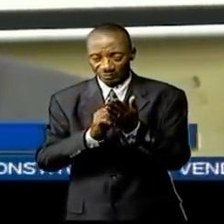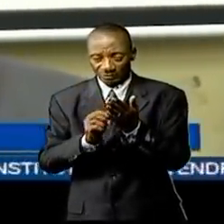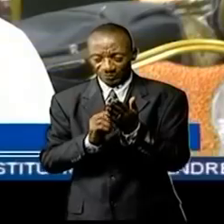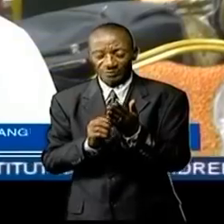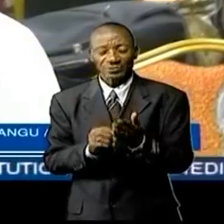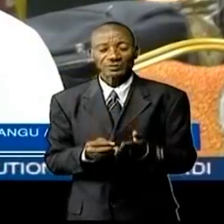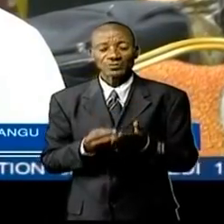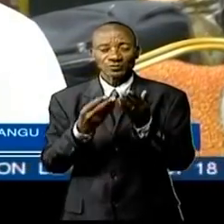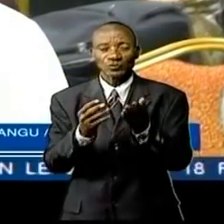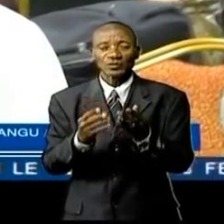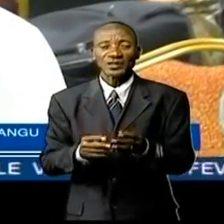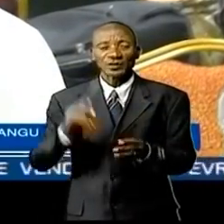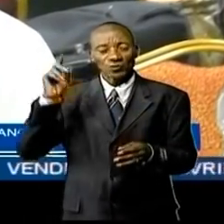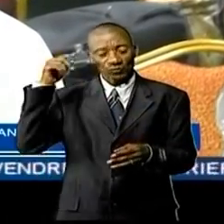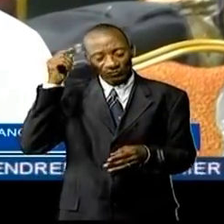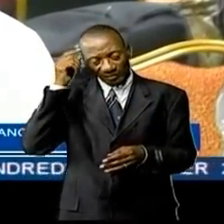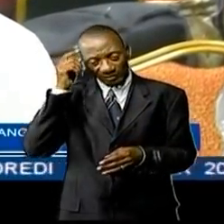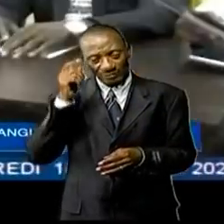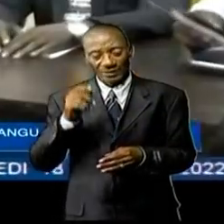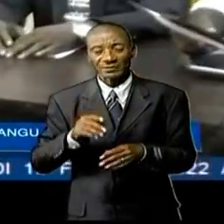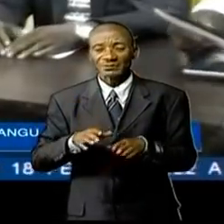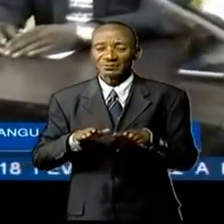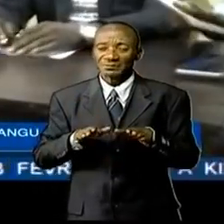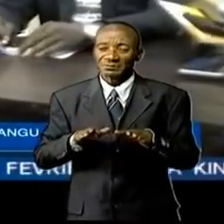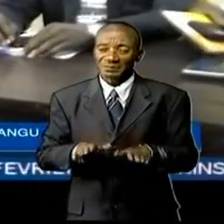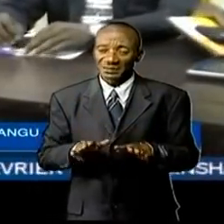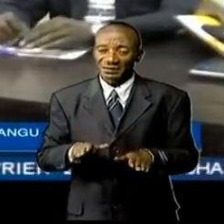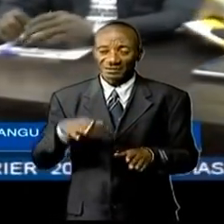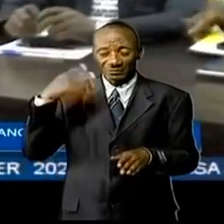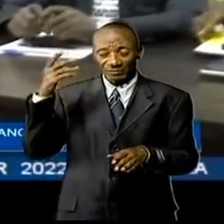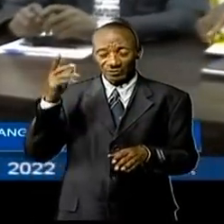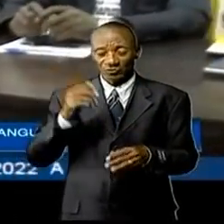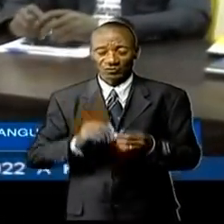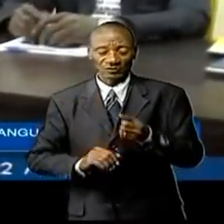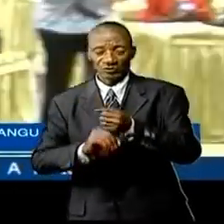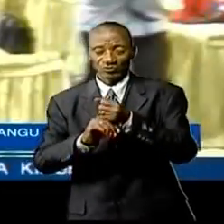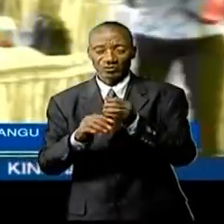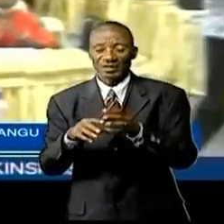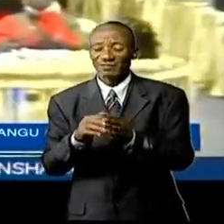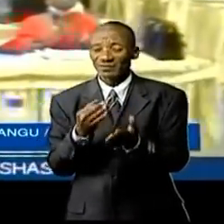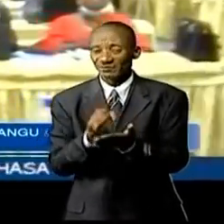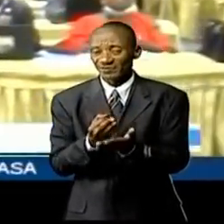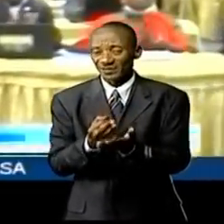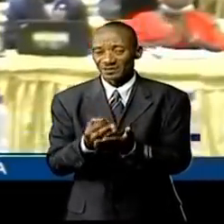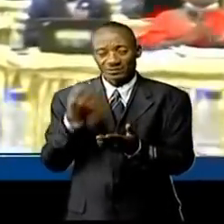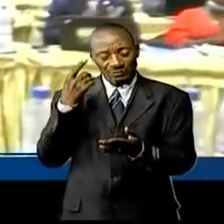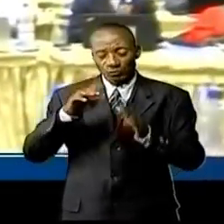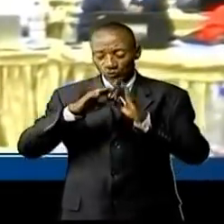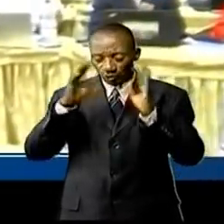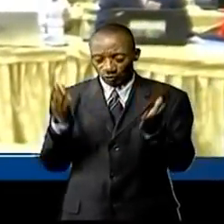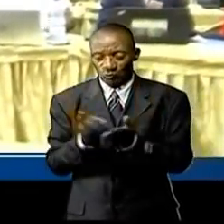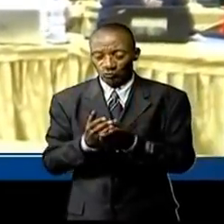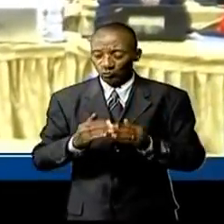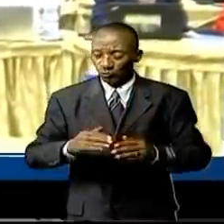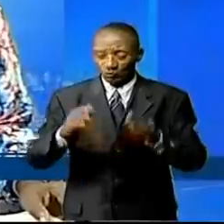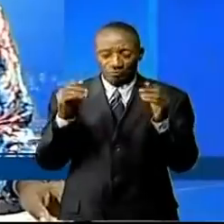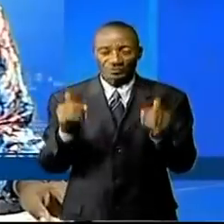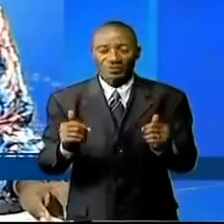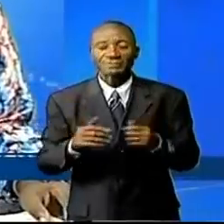confiants que l'appui financier à mobiliser suivra pour permettre la mise en œuvre de ces documents stratégiques.